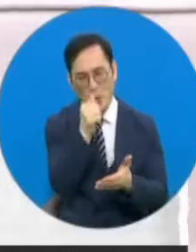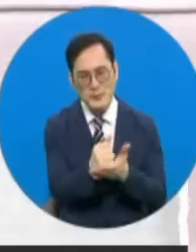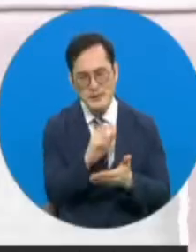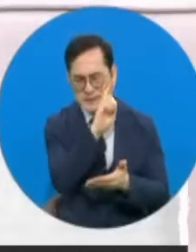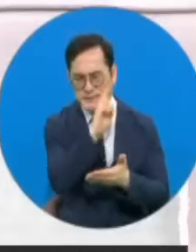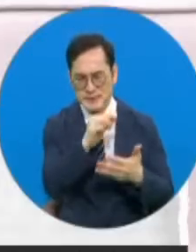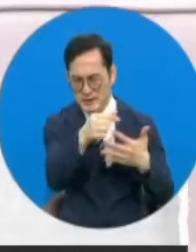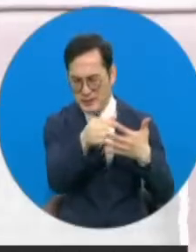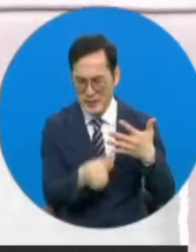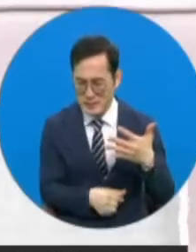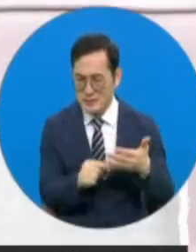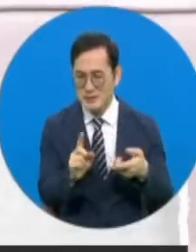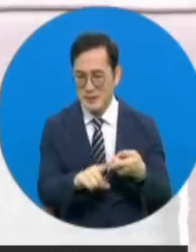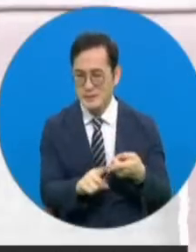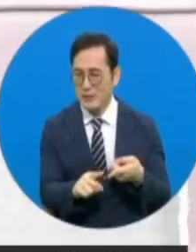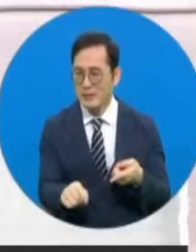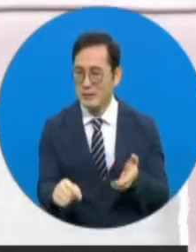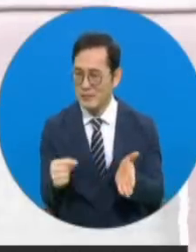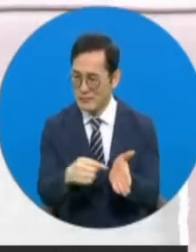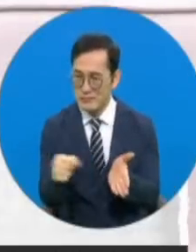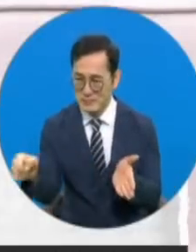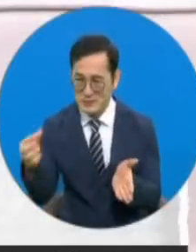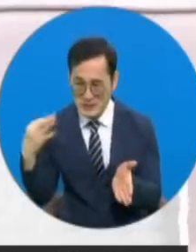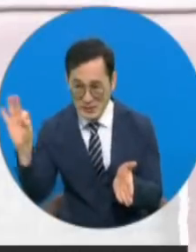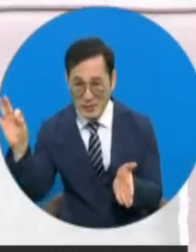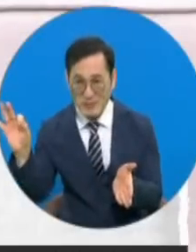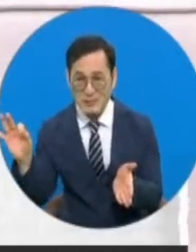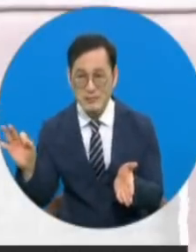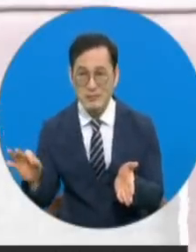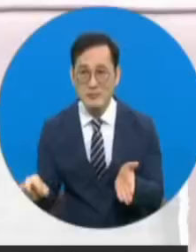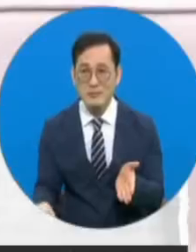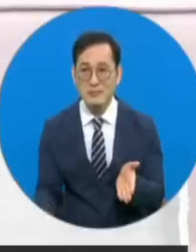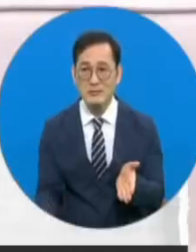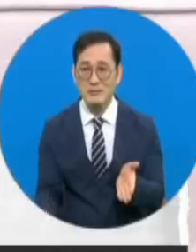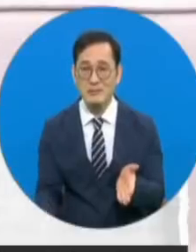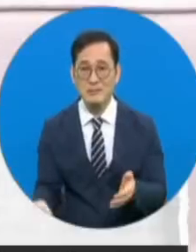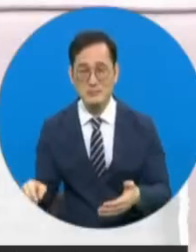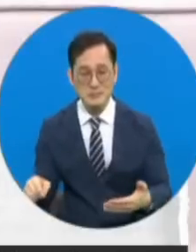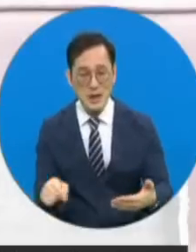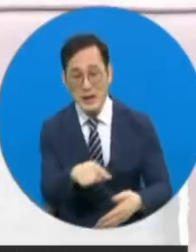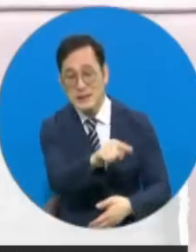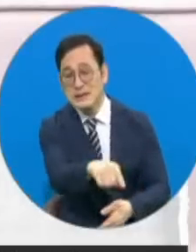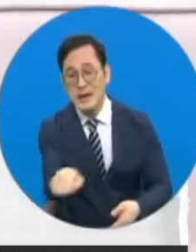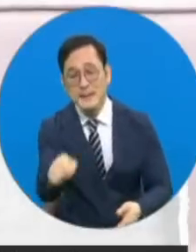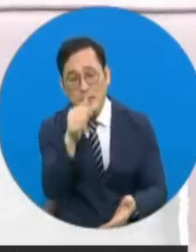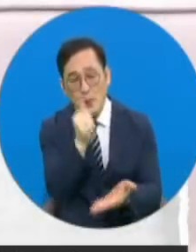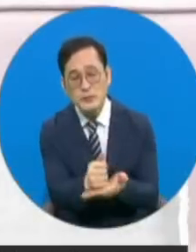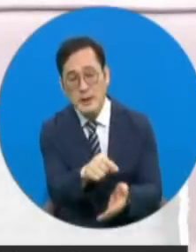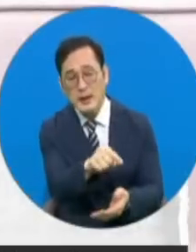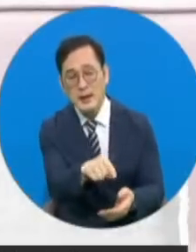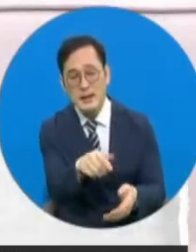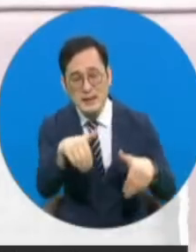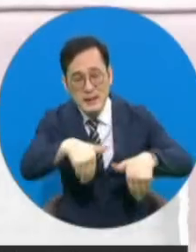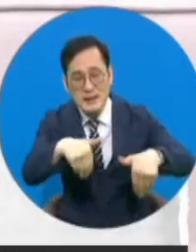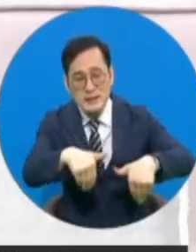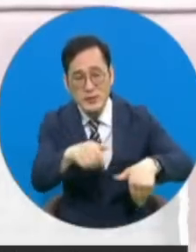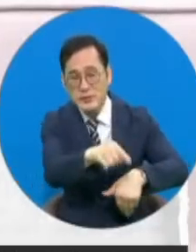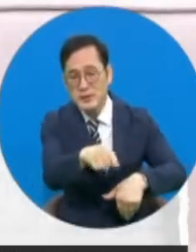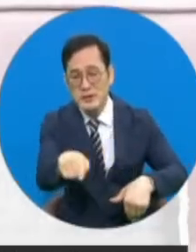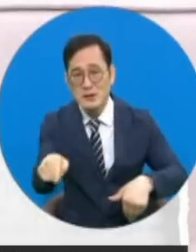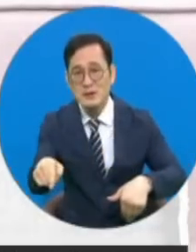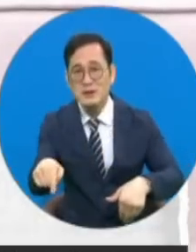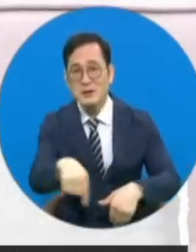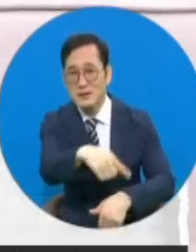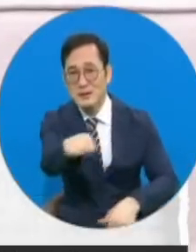왜냐면 그 기관장이잖아요 그런데 이제 본인이 그걸 직접 지시했거나 하지 않았다 그러면 좀 내 밑에 있는 저